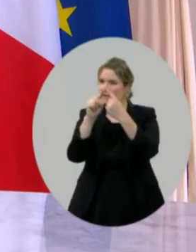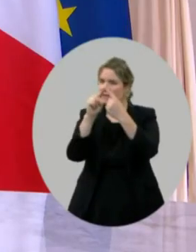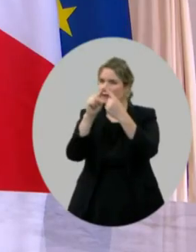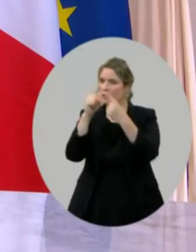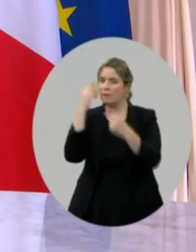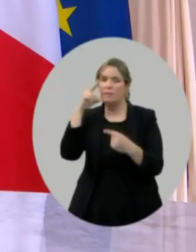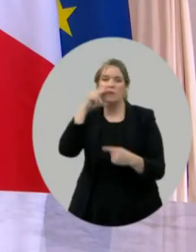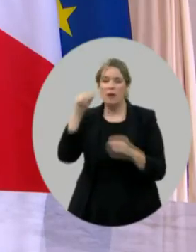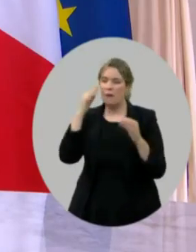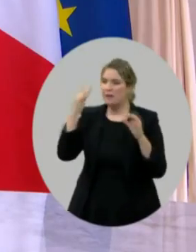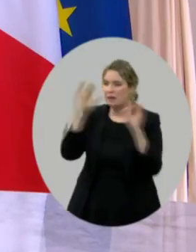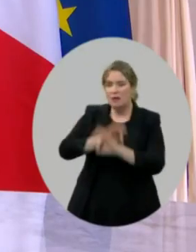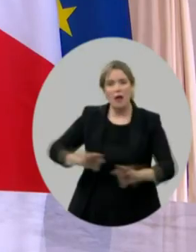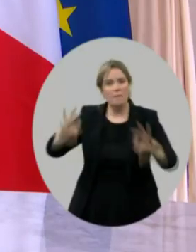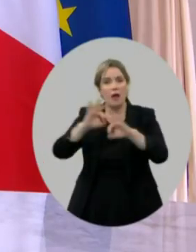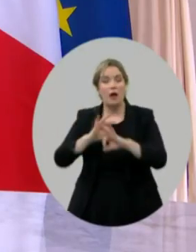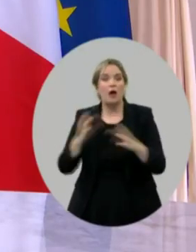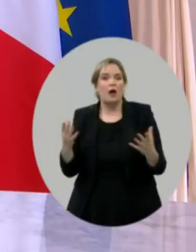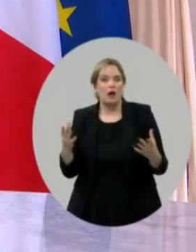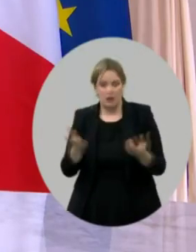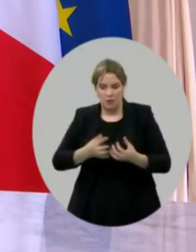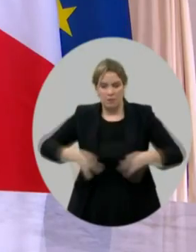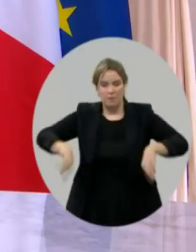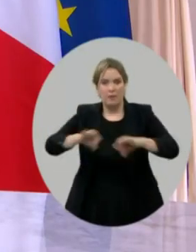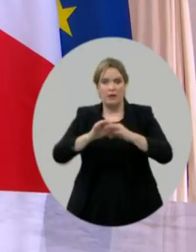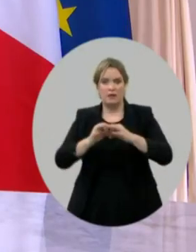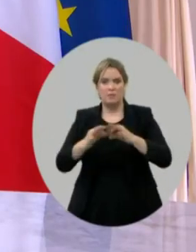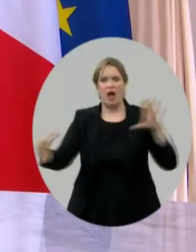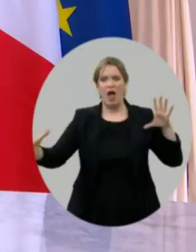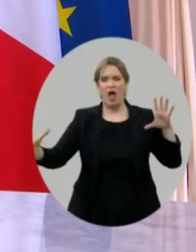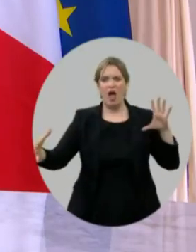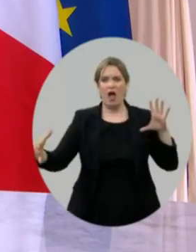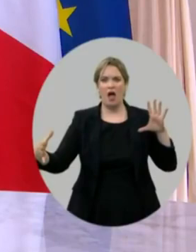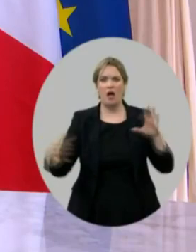notre pays ne se tiendra pas uni.